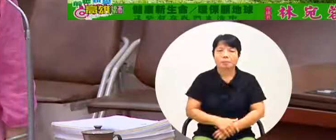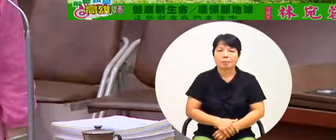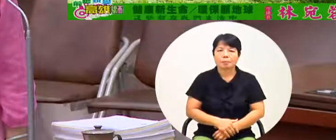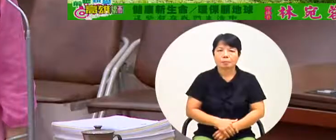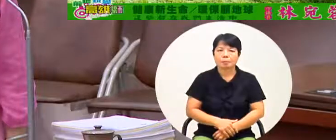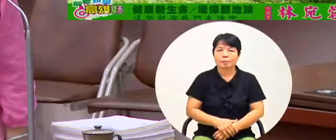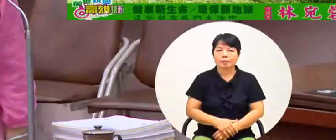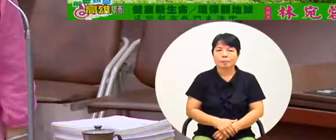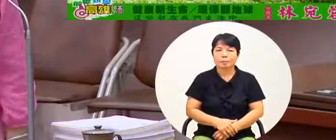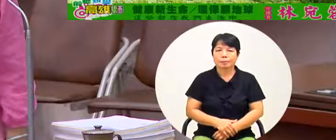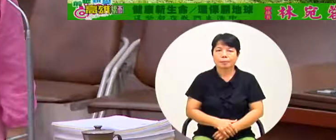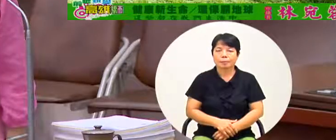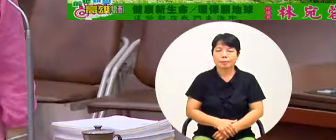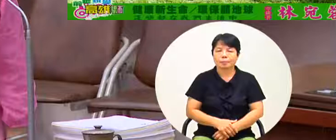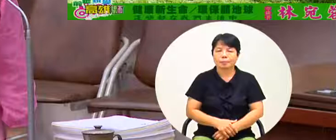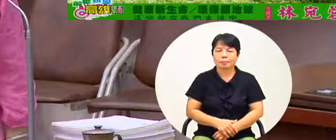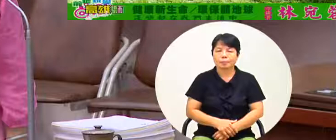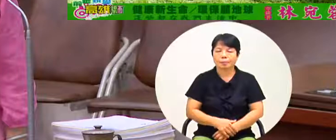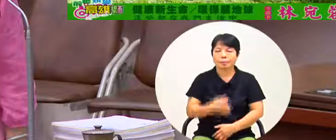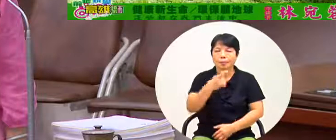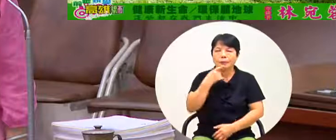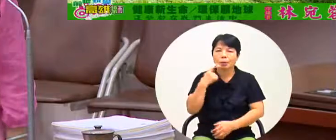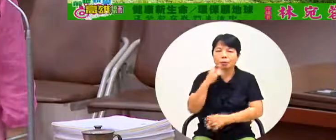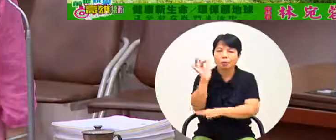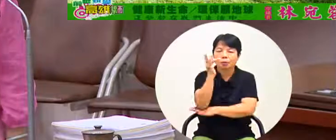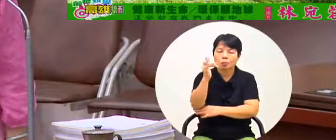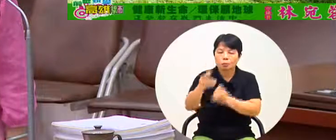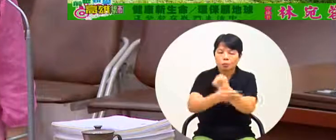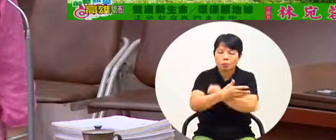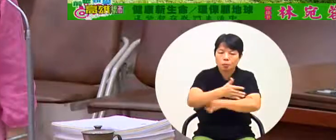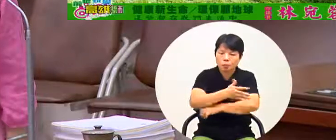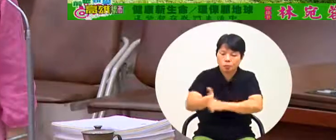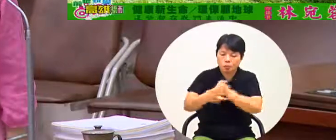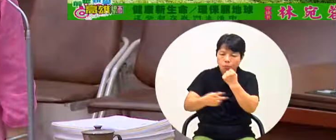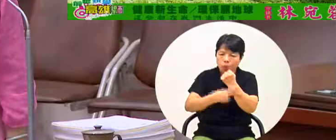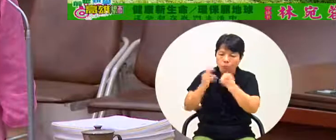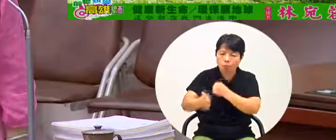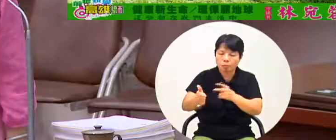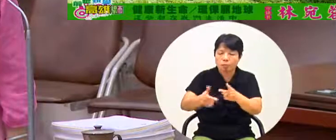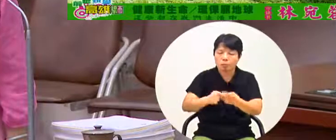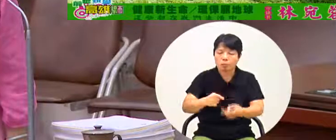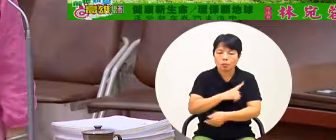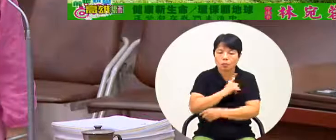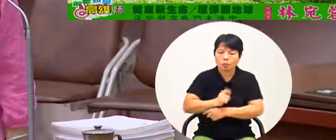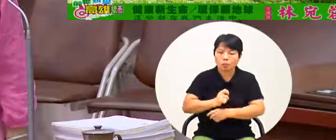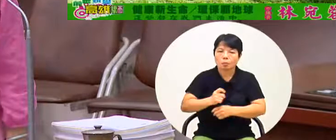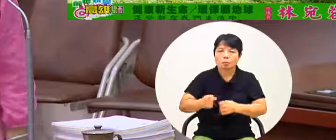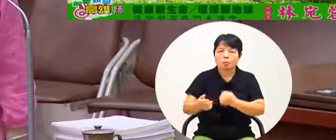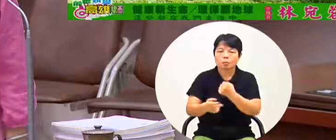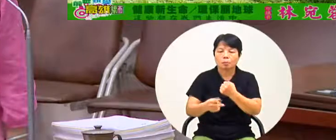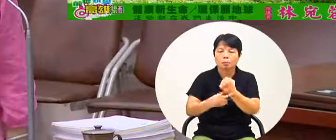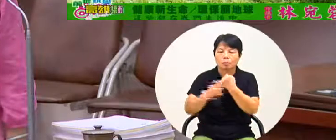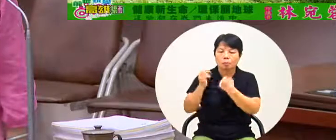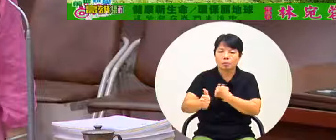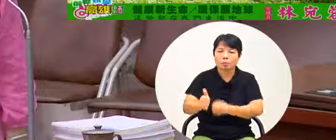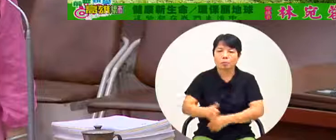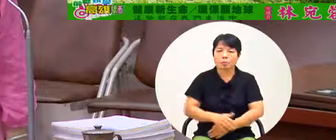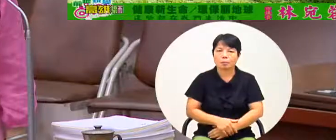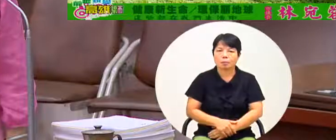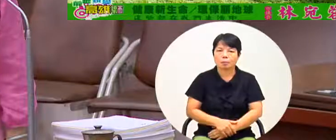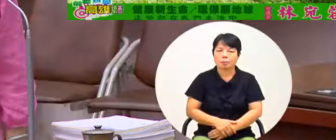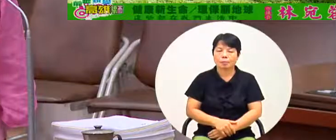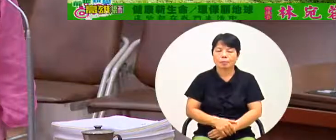村。哈，里长啊，还有咱的郭英里长哈啊，当然郭英里长啊，跟我们主席的非常